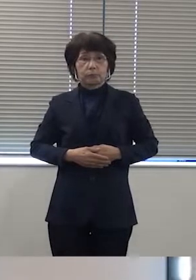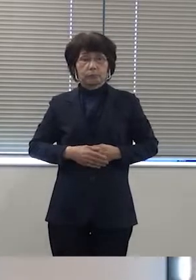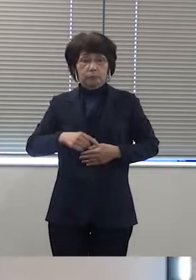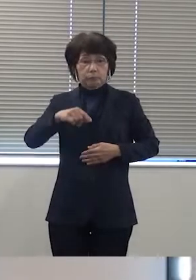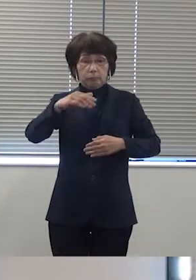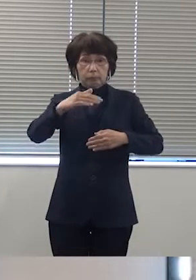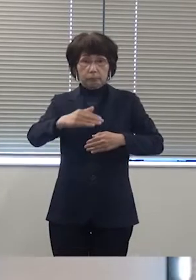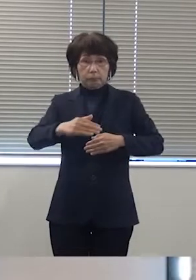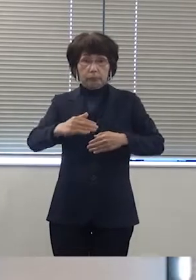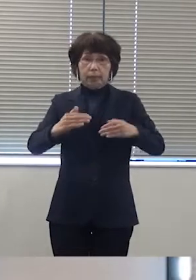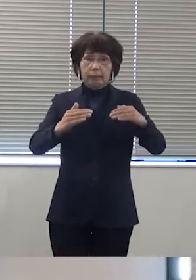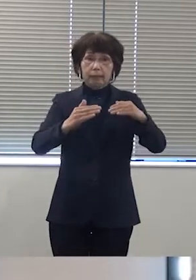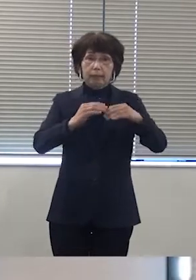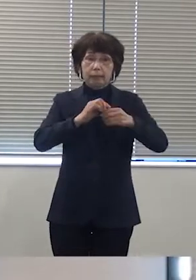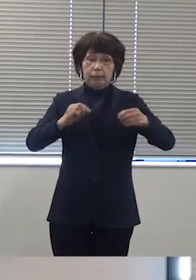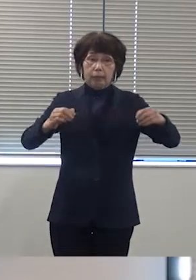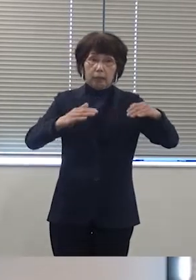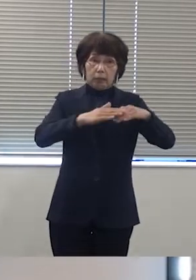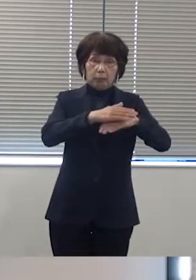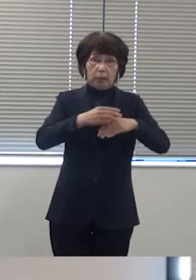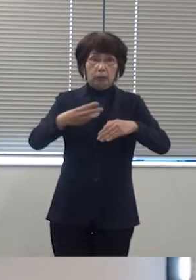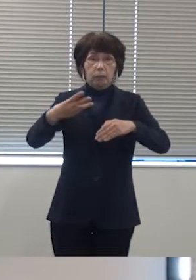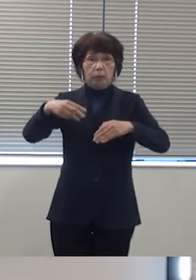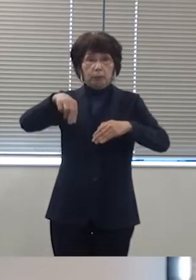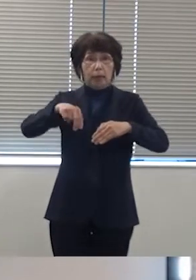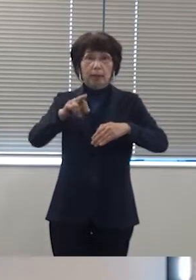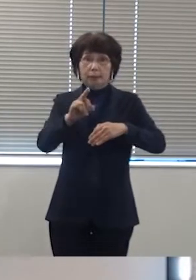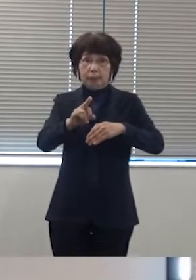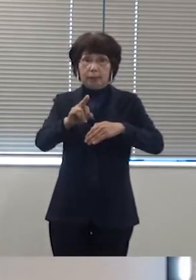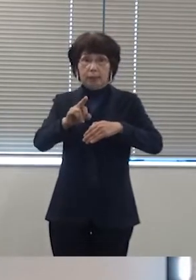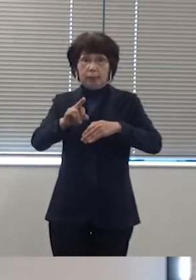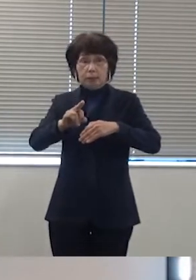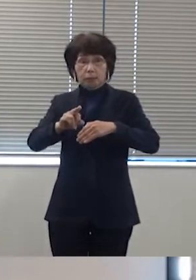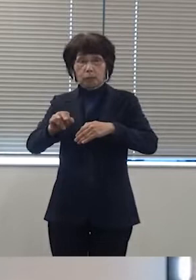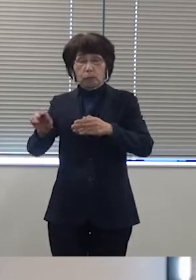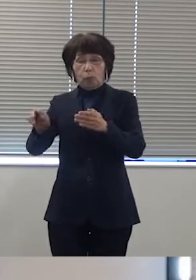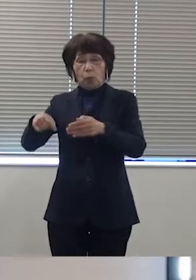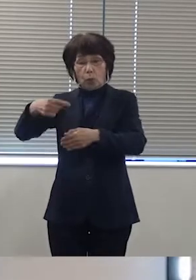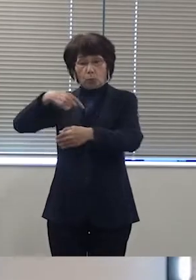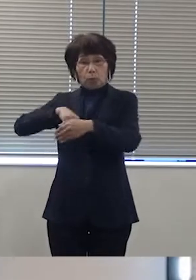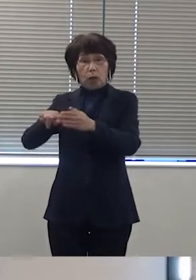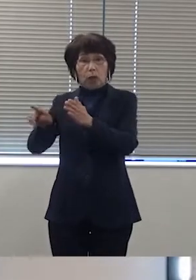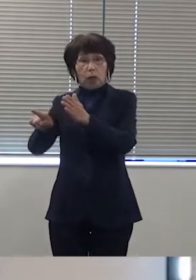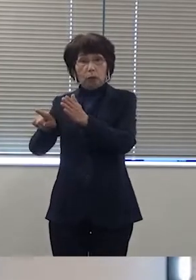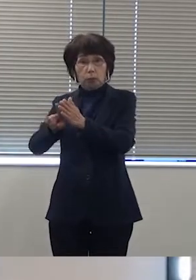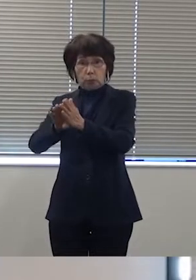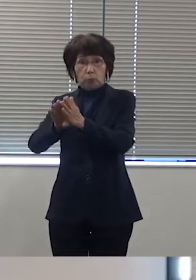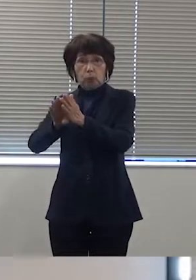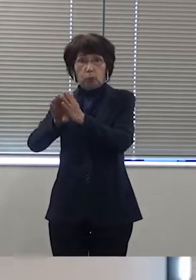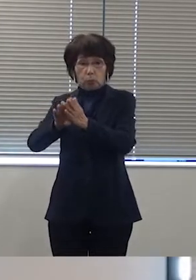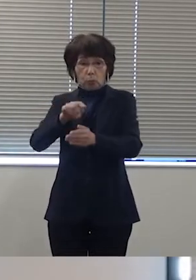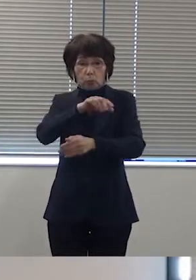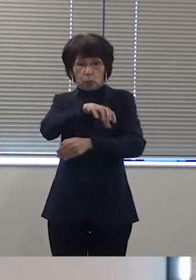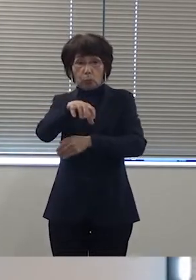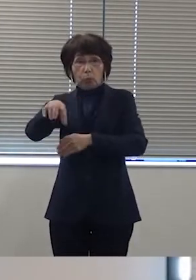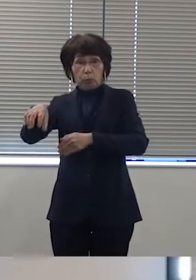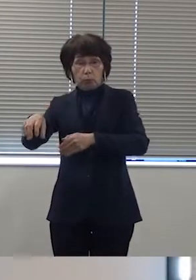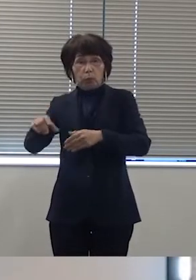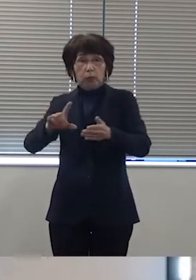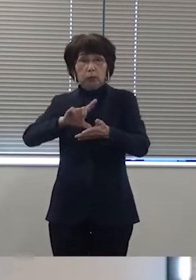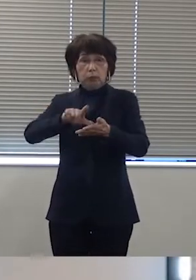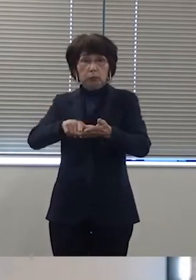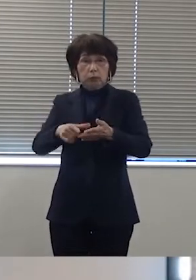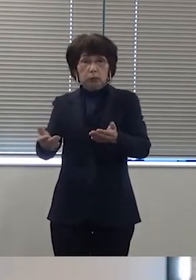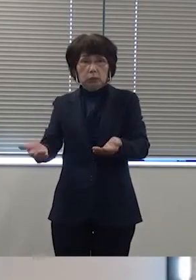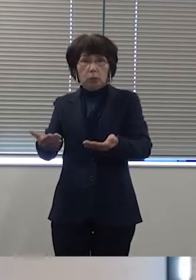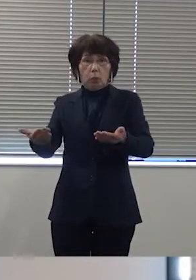馬瀬学者を中心としてここに人が今多く集まってきましたので、地域おこし協力隊を2名採用